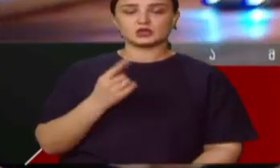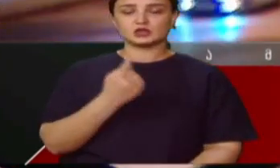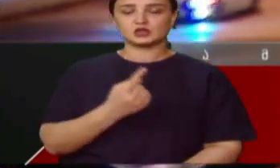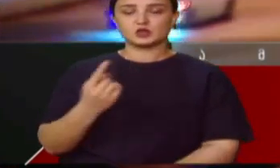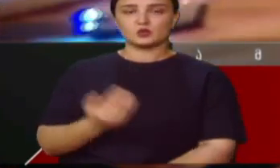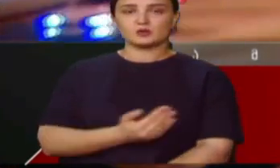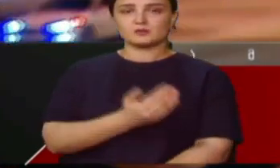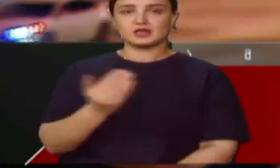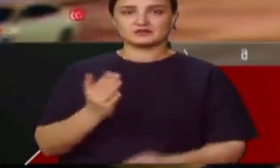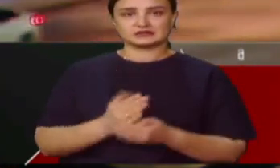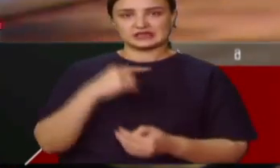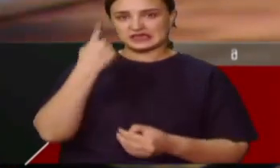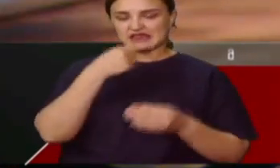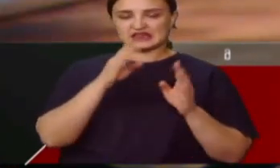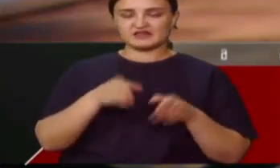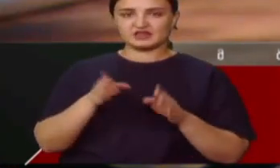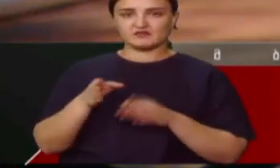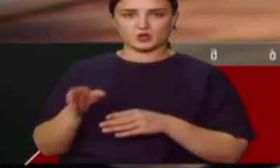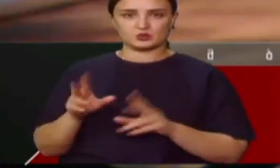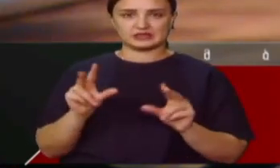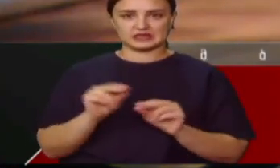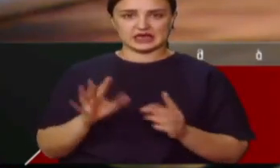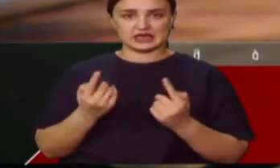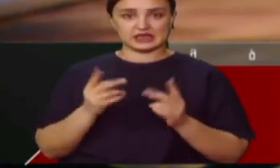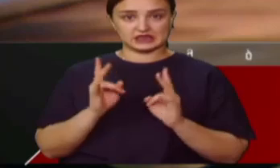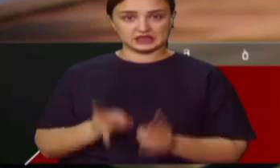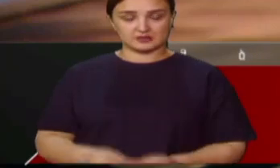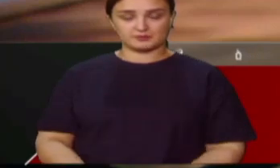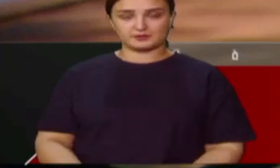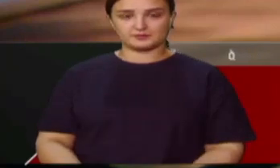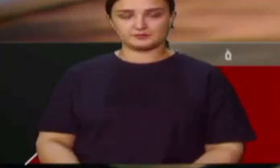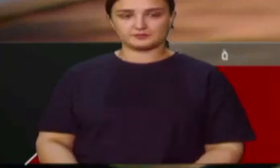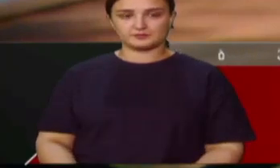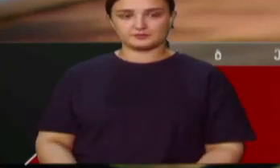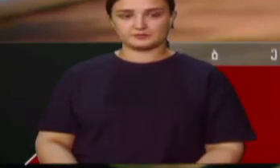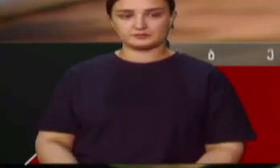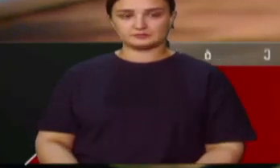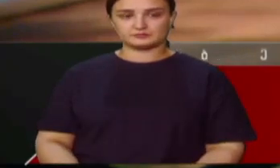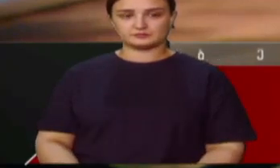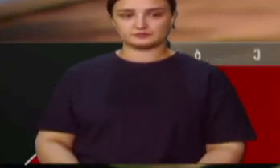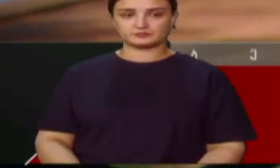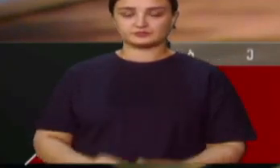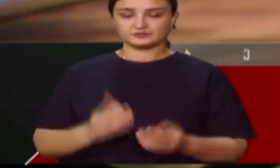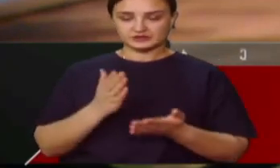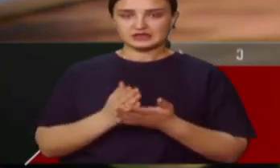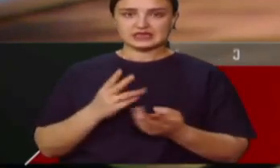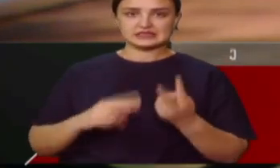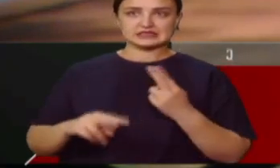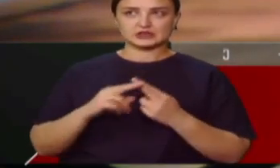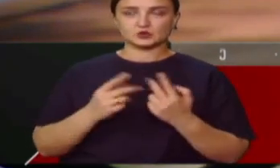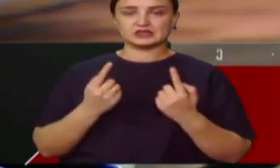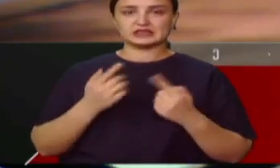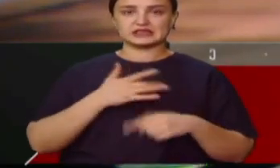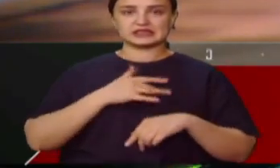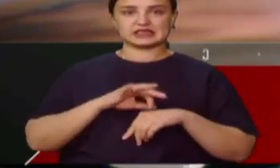მათგანისთვის არის ინდივიდუალური პირადი ტრაგედიებიდან გამომდინარე, მაგრამ ამავე დროს არის საერთოც. საერთო იმ დიდი განსაცდელის და